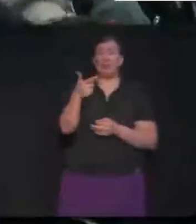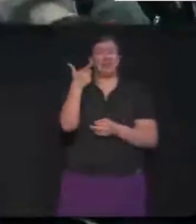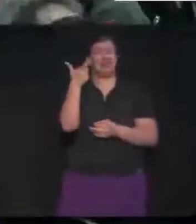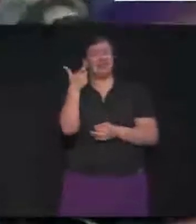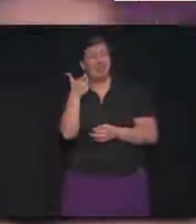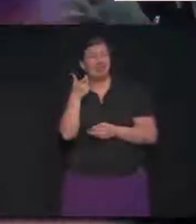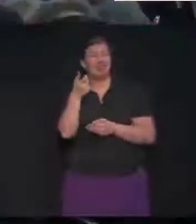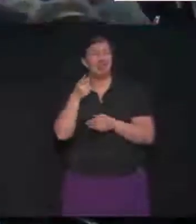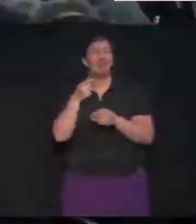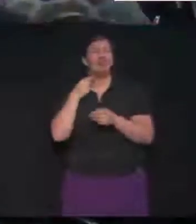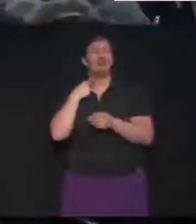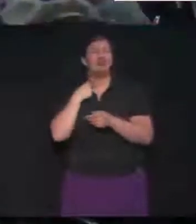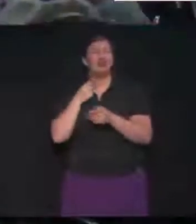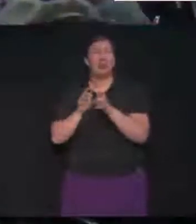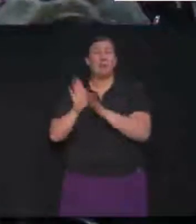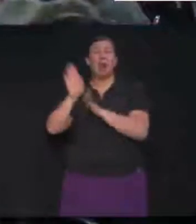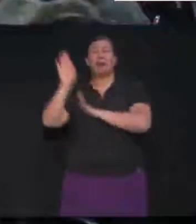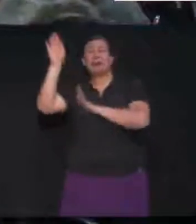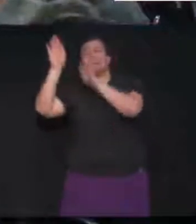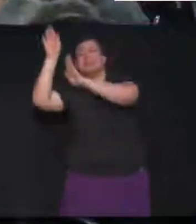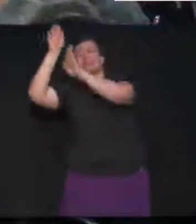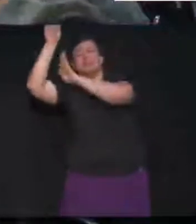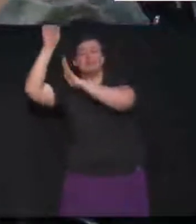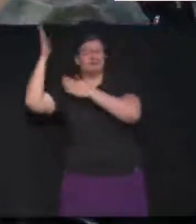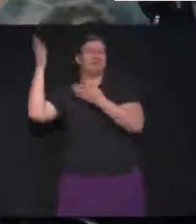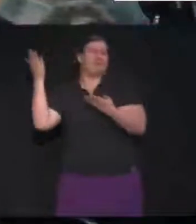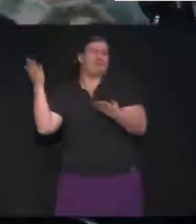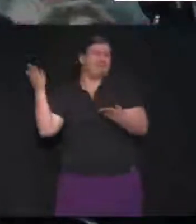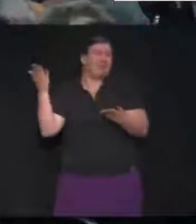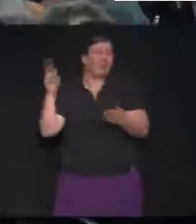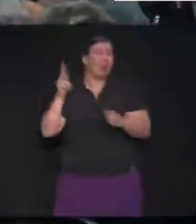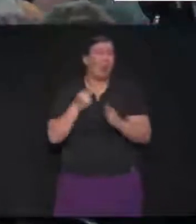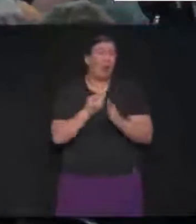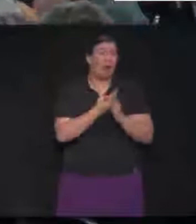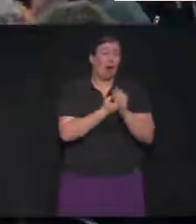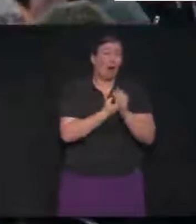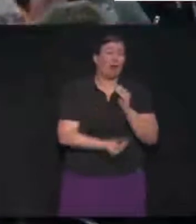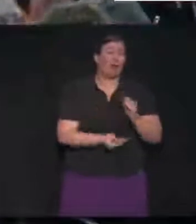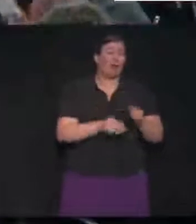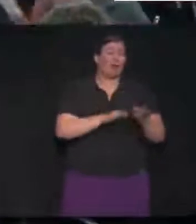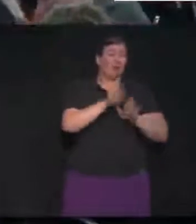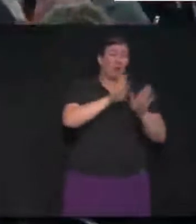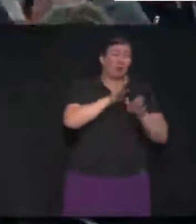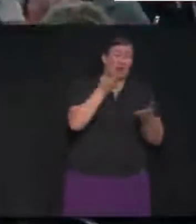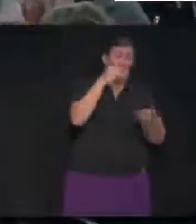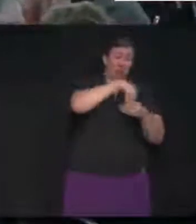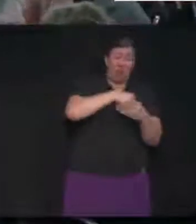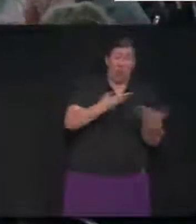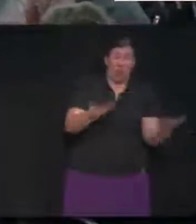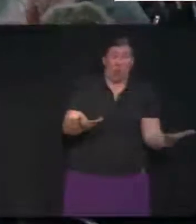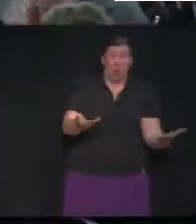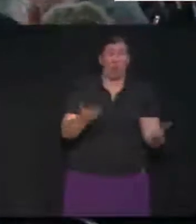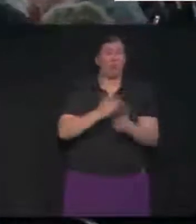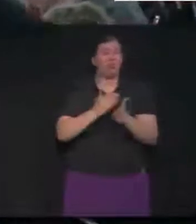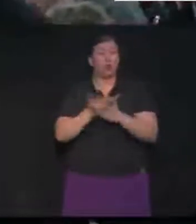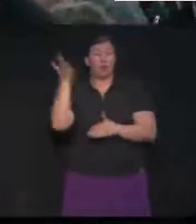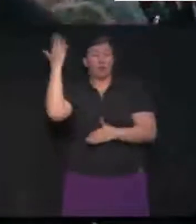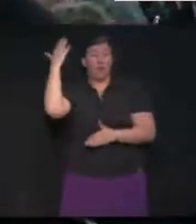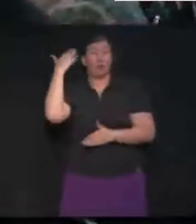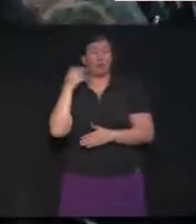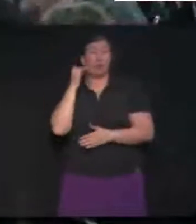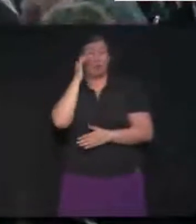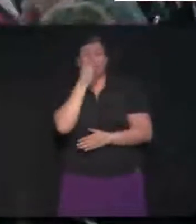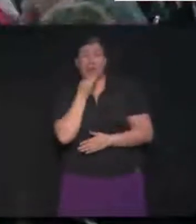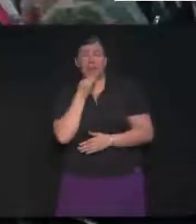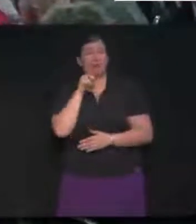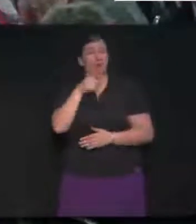auch in der Praxis in liquid Demokratie wir haben das schon mal ausprobiert das war gut dass wir es ausprobiert haben aber wir wissen jetzt wozu ist in der Praxis führt